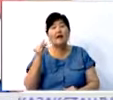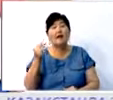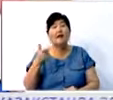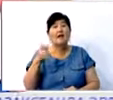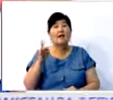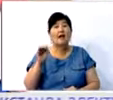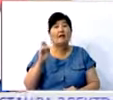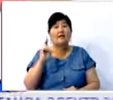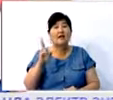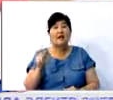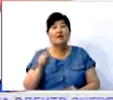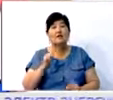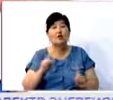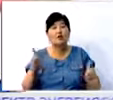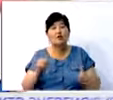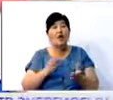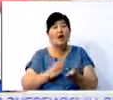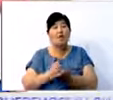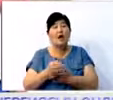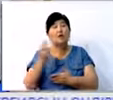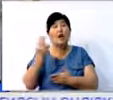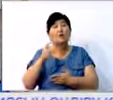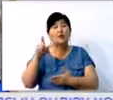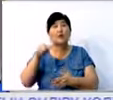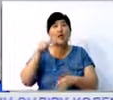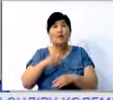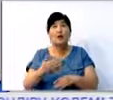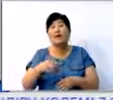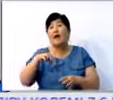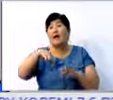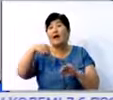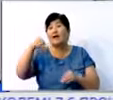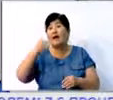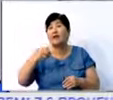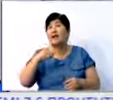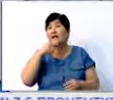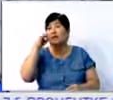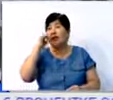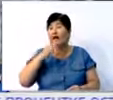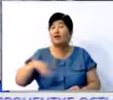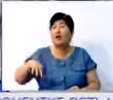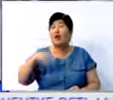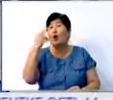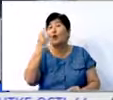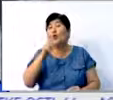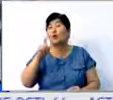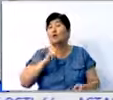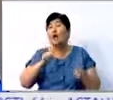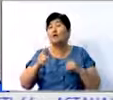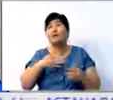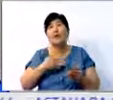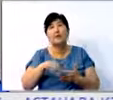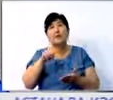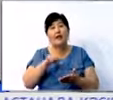және сюрреализм бағытындағы суретші екенін байқаймыз. Қылқалам шебері Ресей мен Қазақстан аумағындағы суретшілер форумдарына